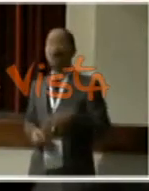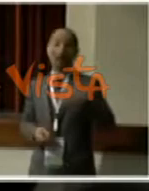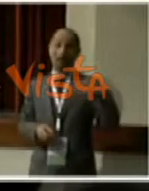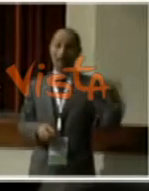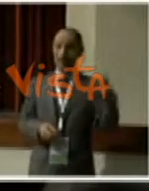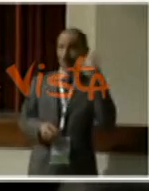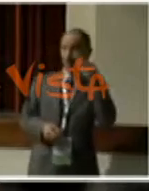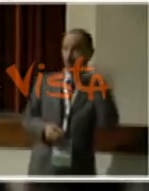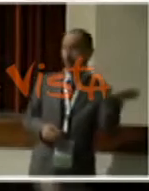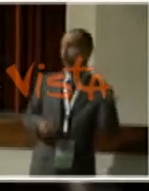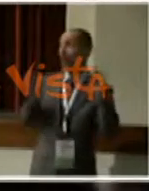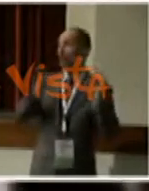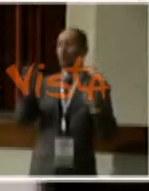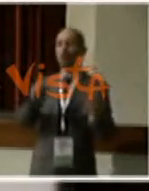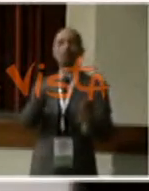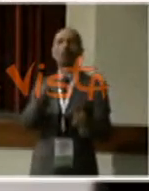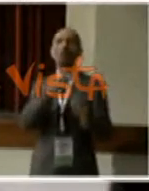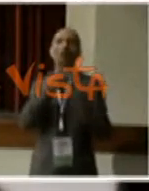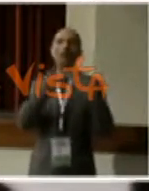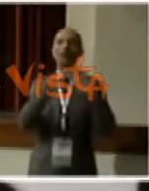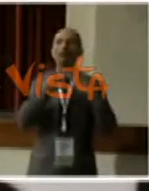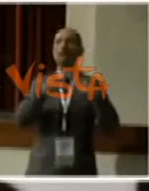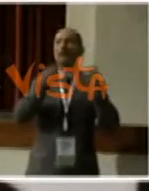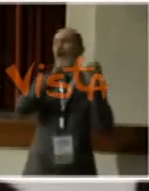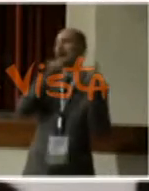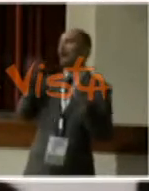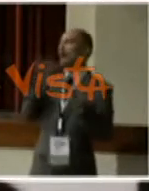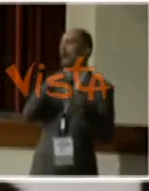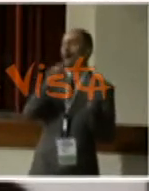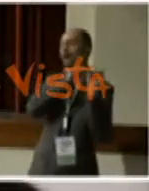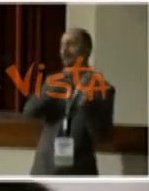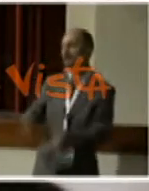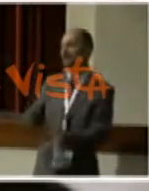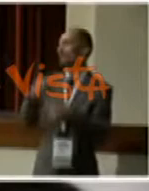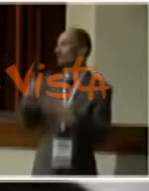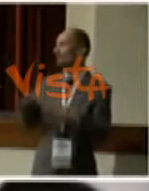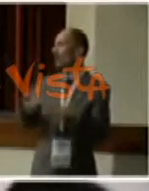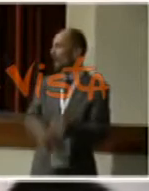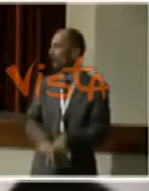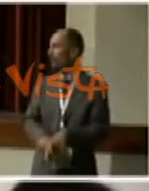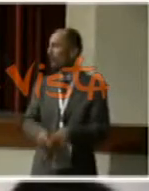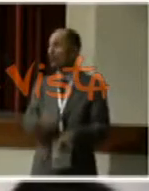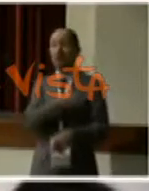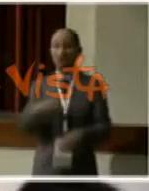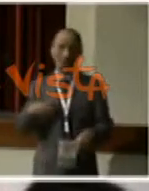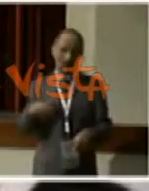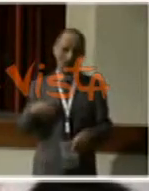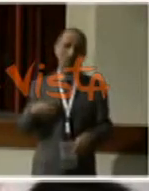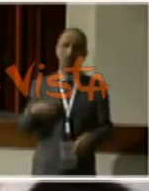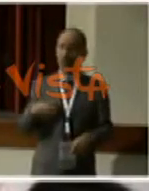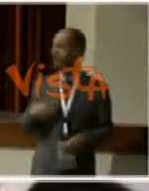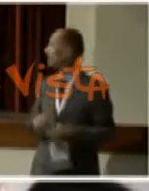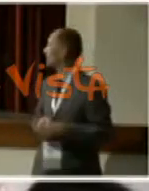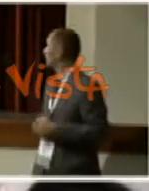Quella alla più Parlamento, perché? Perché si è dimessa. Guarda il post del grande scienziato Di Battista, gira, vai a